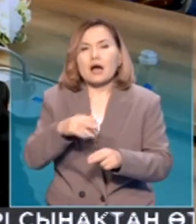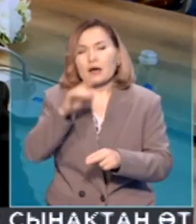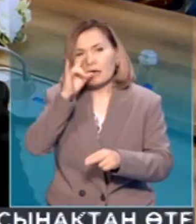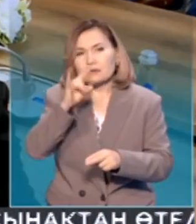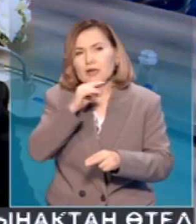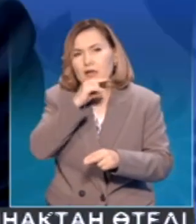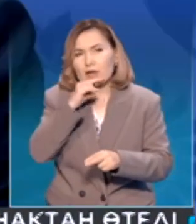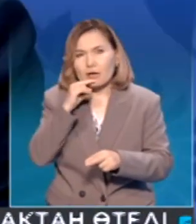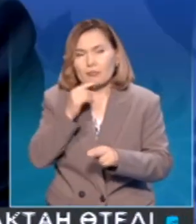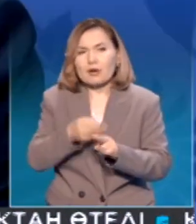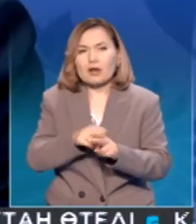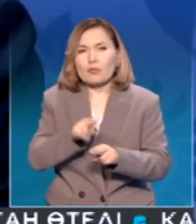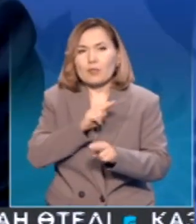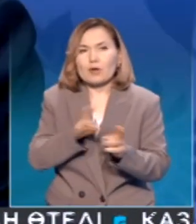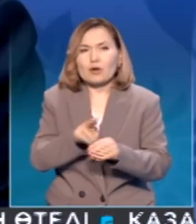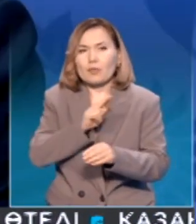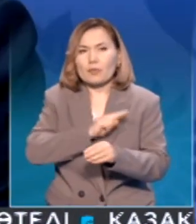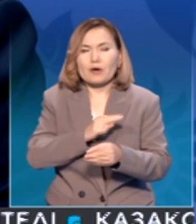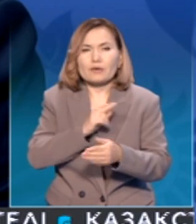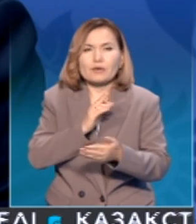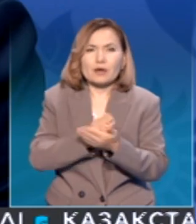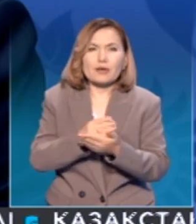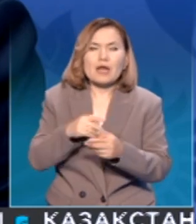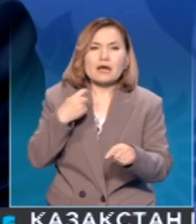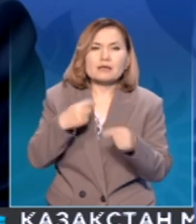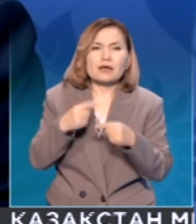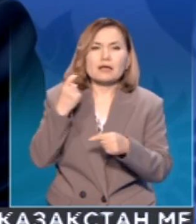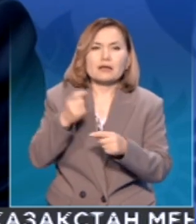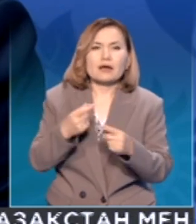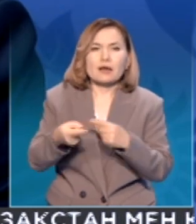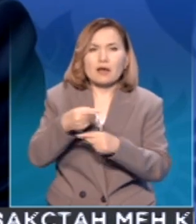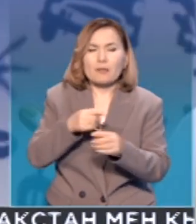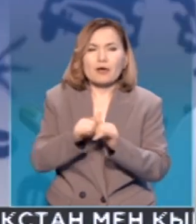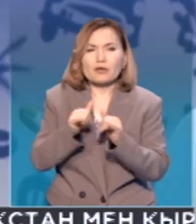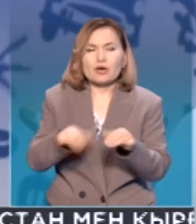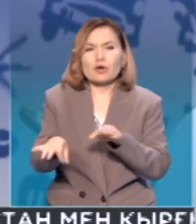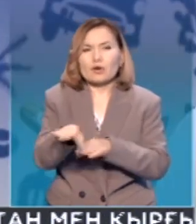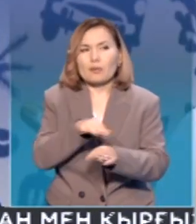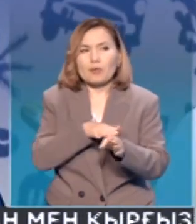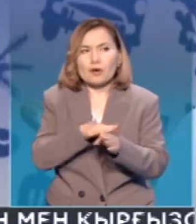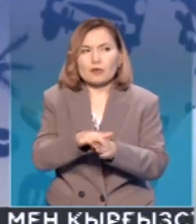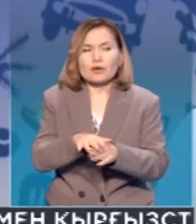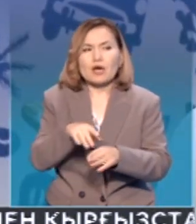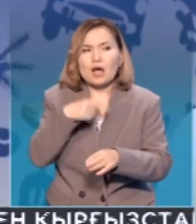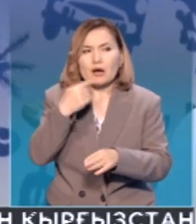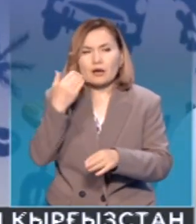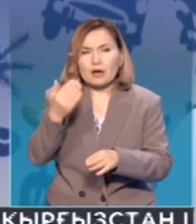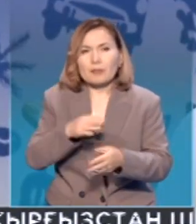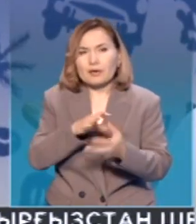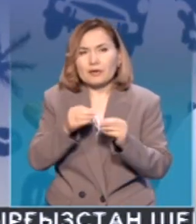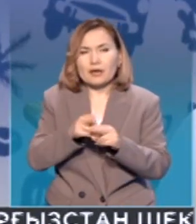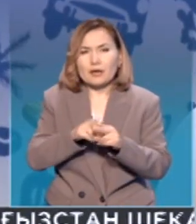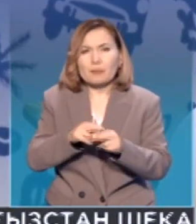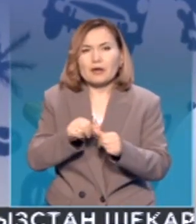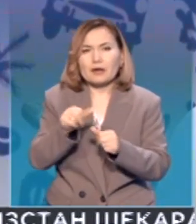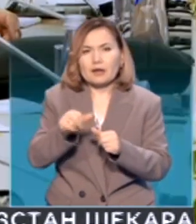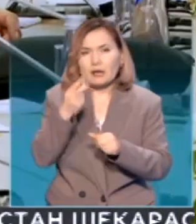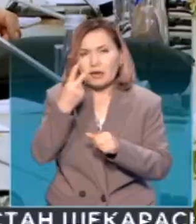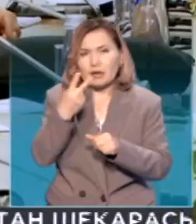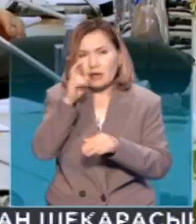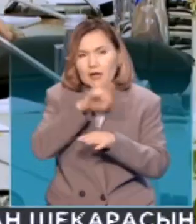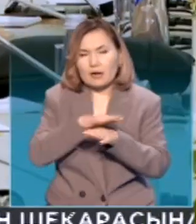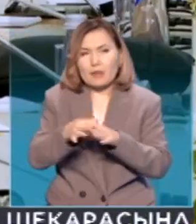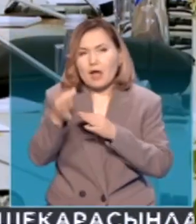жақтан тымақтастықты нығайтуға ниетті екендігін, сауда экономика бағытындағы бірлескен жобаларды айқындап алуға жеттігін айтты. Әсіресе екі